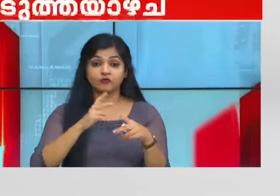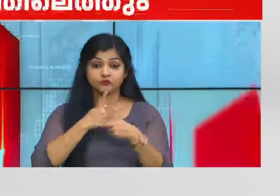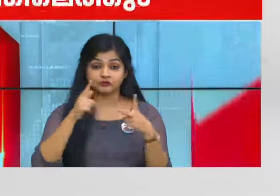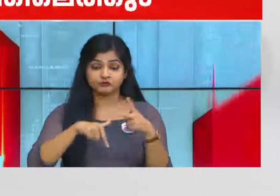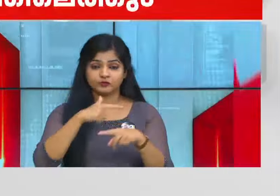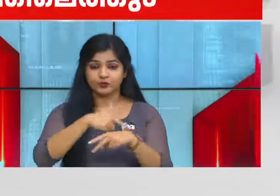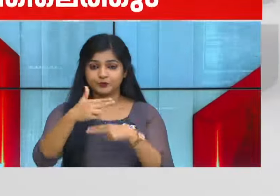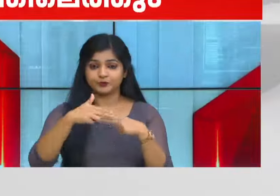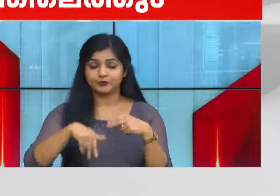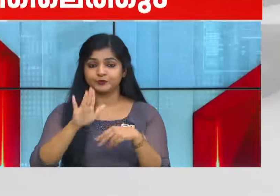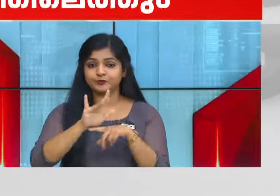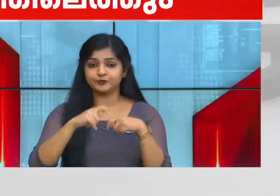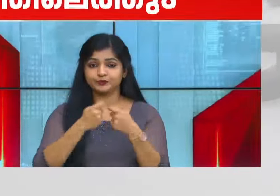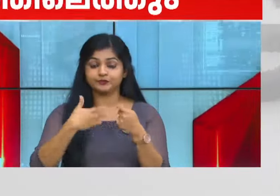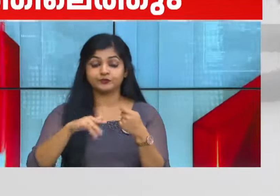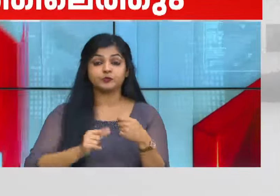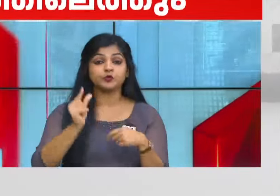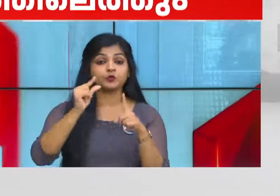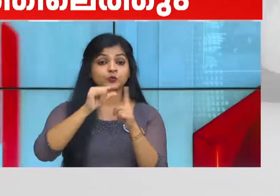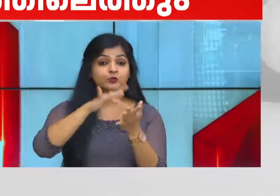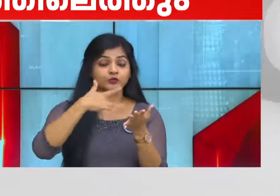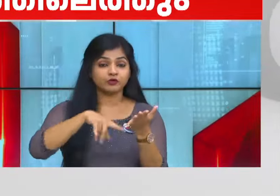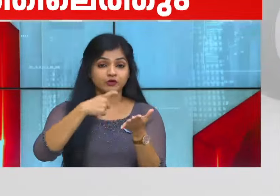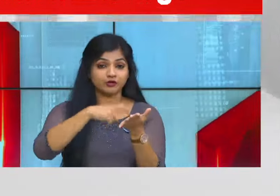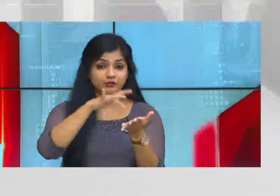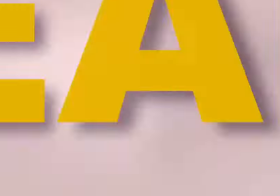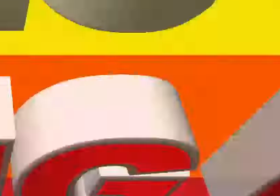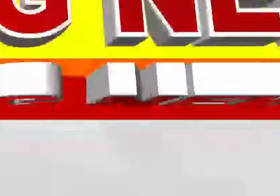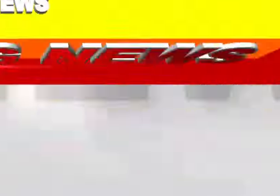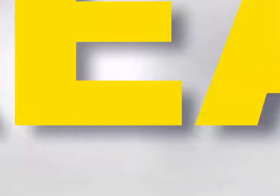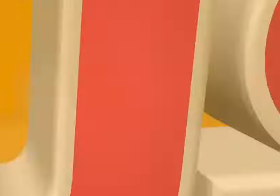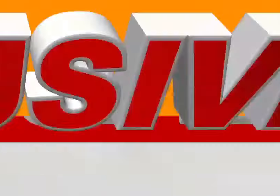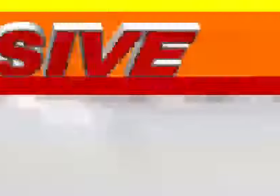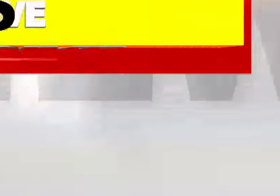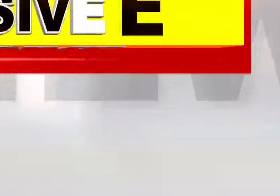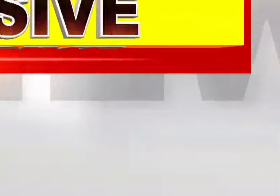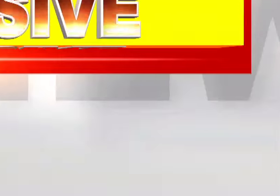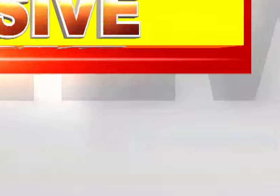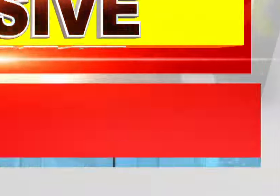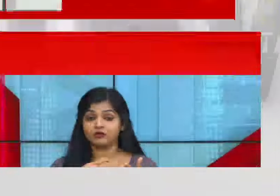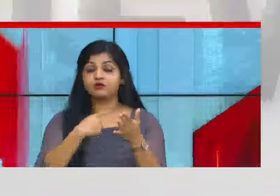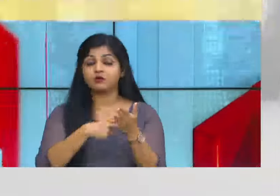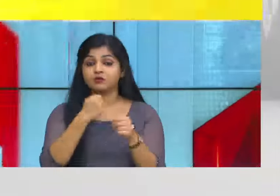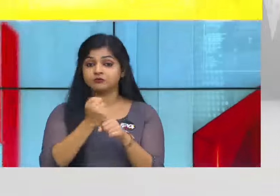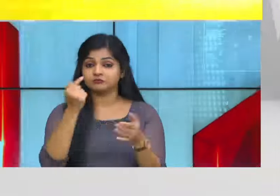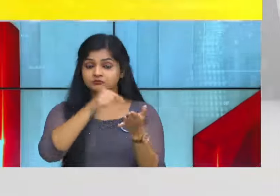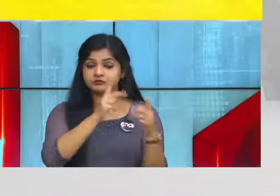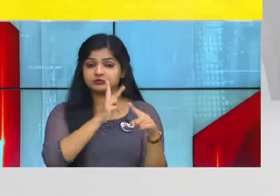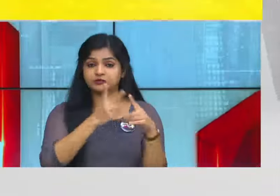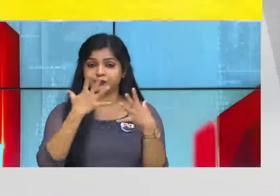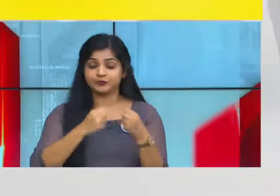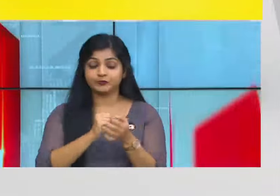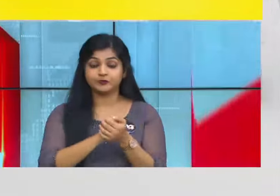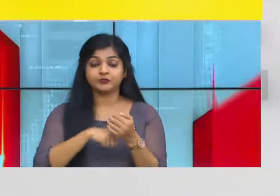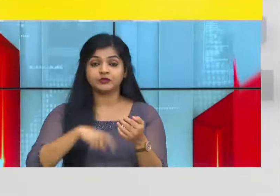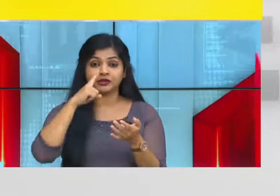അതോടൊപ്പം റായ്ബറേലി രാഹുൽ ഗാന്ധി റായ്ബറേലി മണ്ഡലം നിലനിർത്തണമെന്നാണ് പൊതുവെ ഇന്ന് നേതാക്കളുടെ എല്ലാം തന്നെ ഉയർന്ന ആവശ്യം. കാരണം ഹിന്ദി ഹൃദയഭൂമിയിൽ